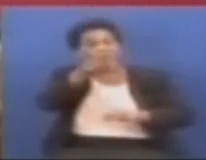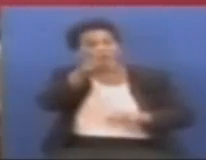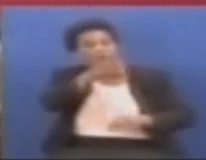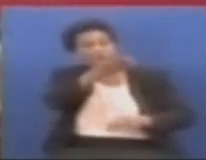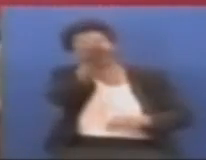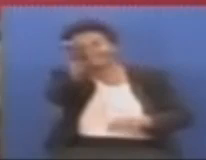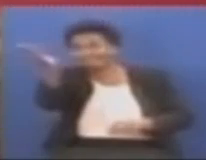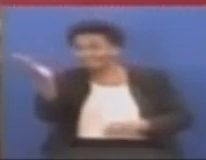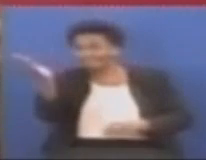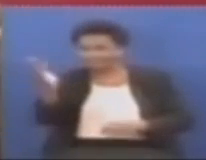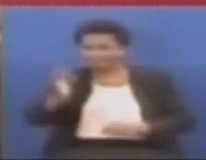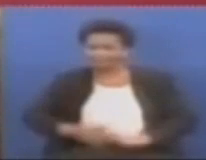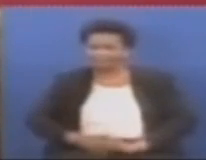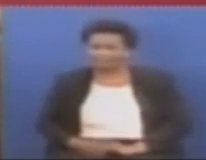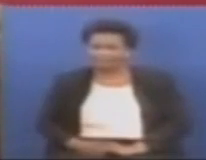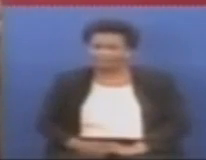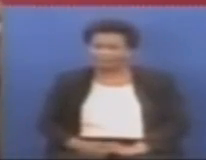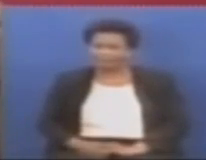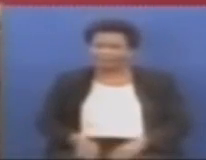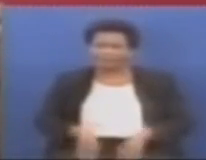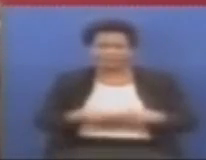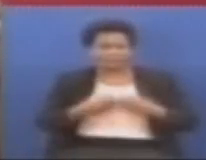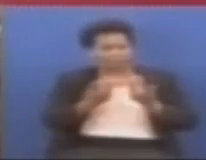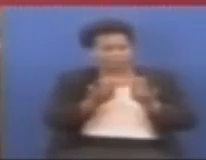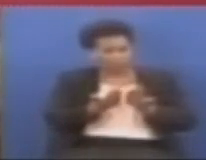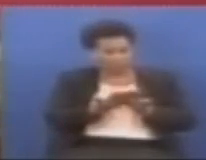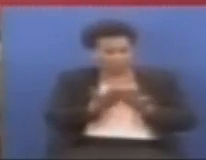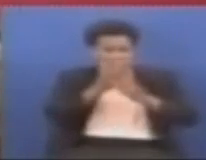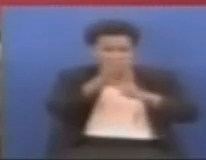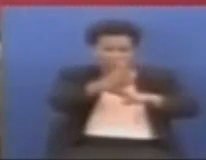mimi naungana mkono na mama.